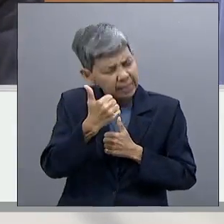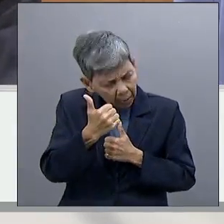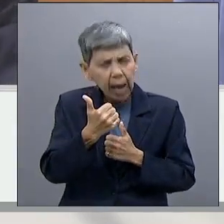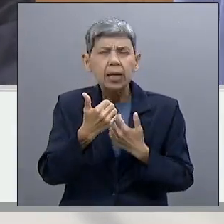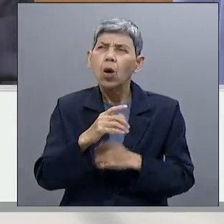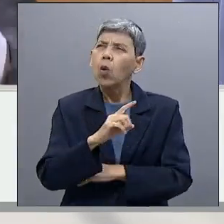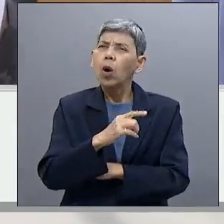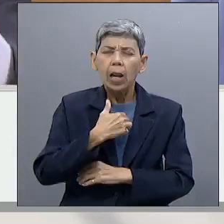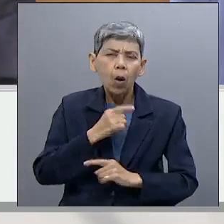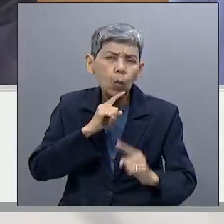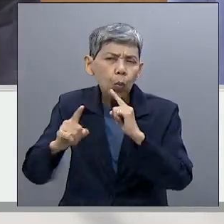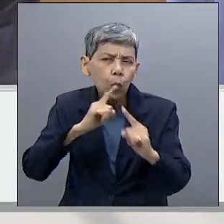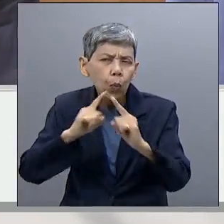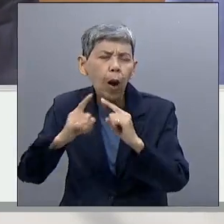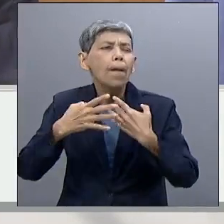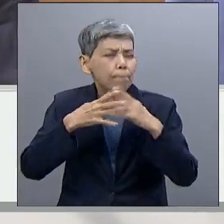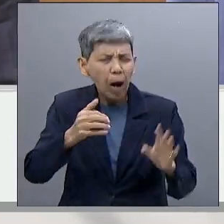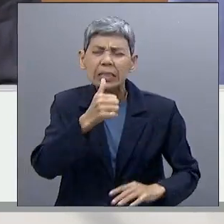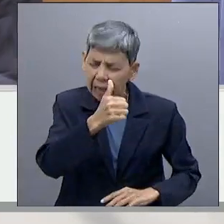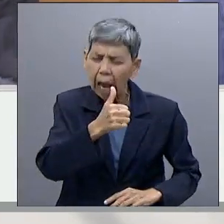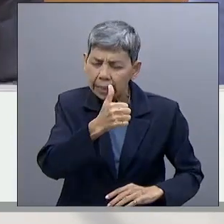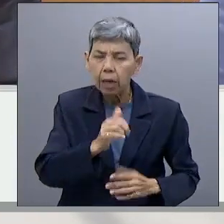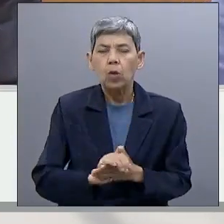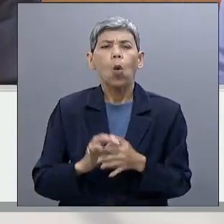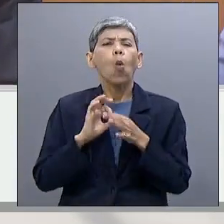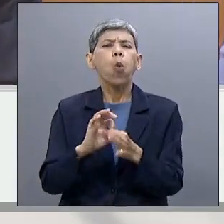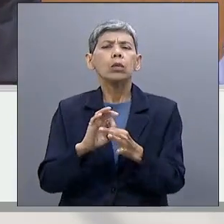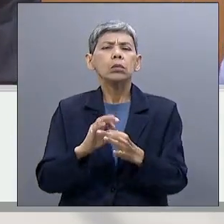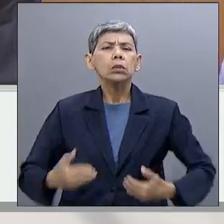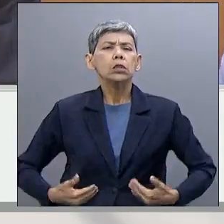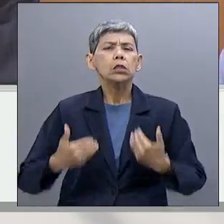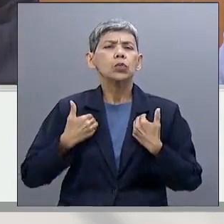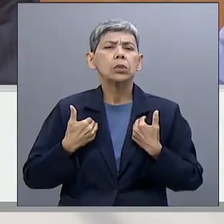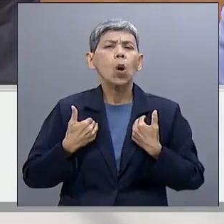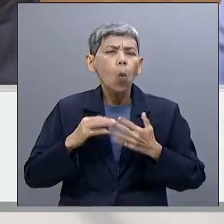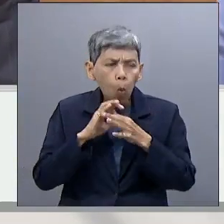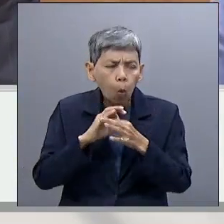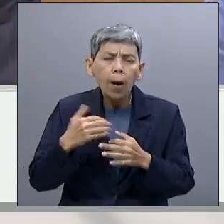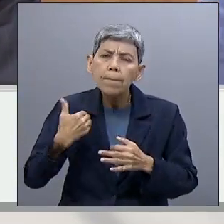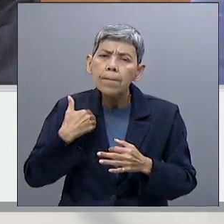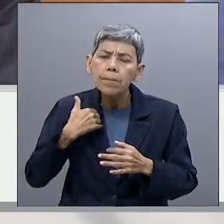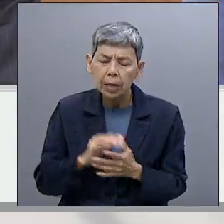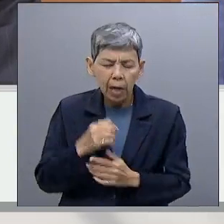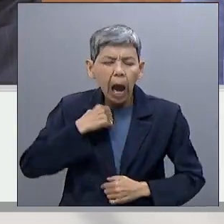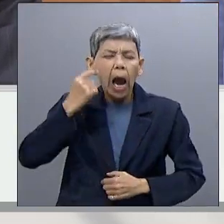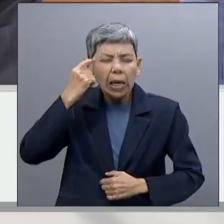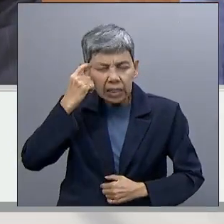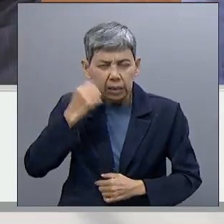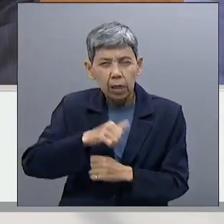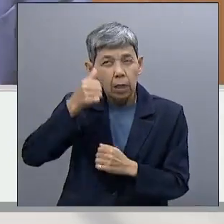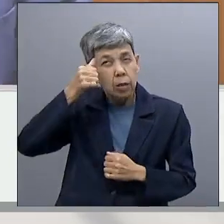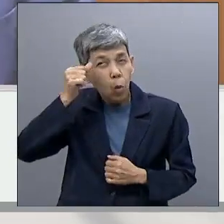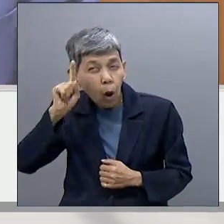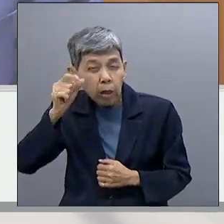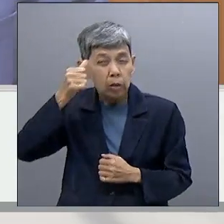แต่วันที่เราไปเจรจาด้วยซ้ำไปแต่ก็เป็นห่วงเรื่องปลอดภัยอย่างที่ว่าและที่เขาเชื่อว่าอีก 2-3 วันหรืออีก